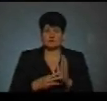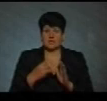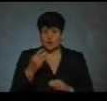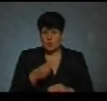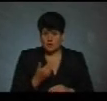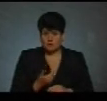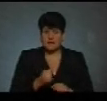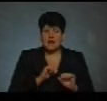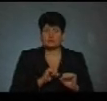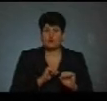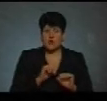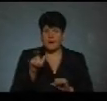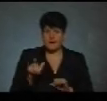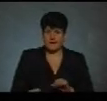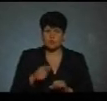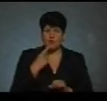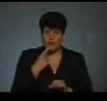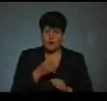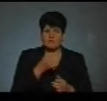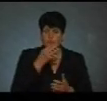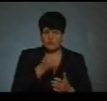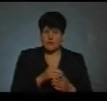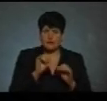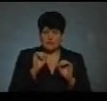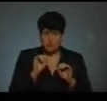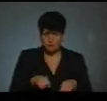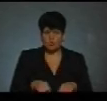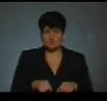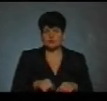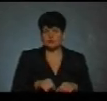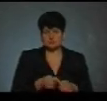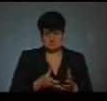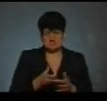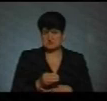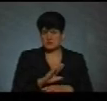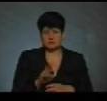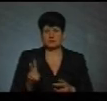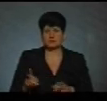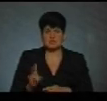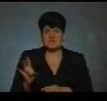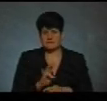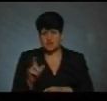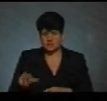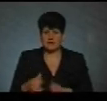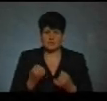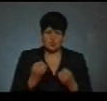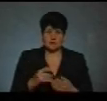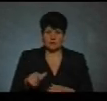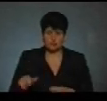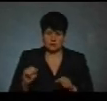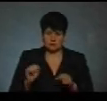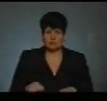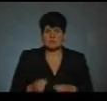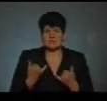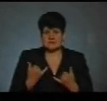Адвокат Микола Хахула каже, відповідати можуть як прихожани, так і священнослужителі. Проте, зазначає, наразі більшість таких протоколів